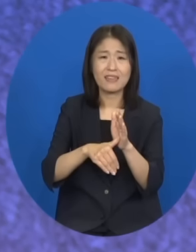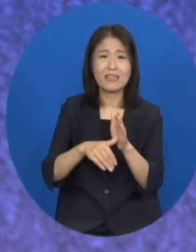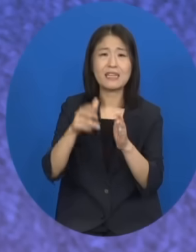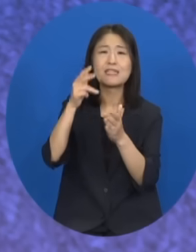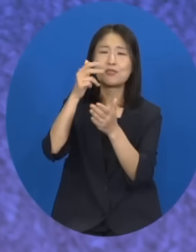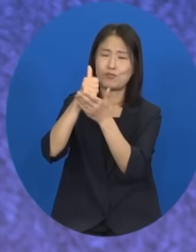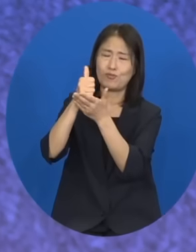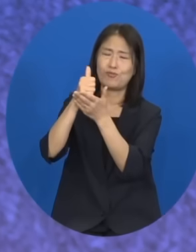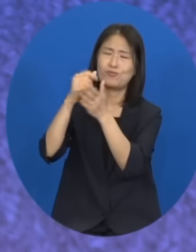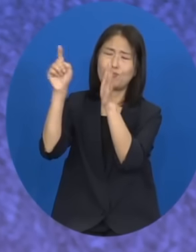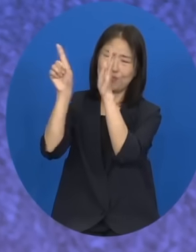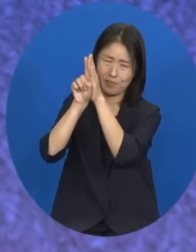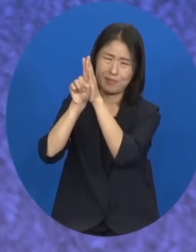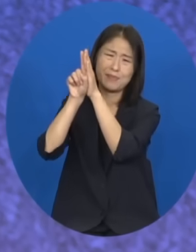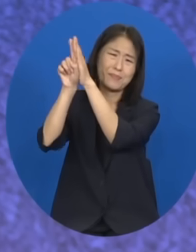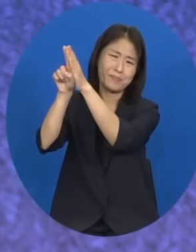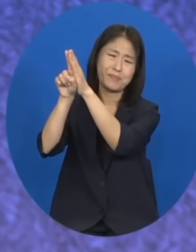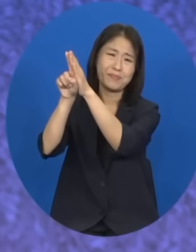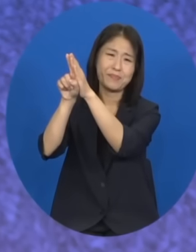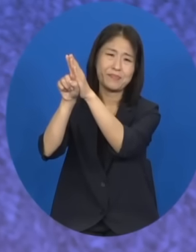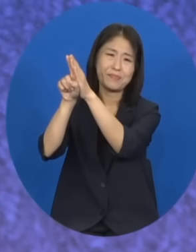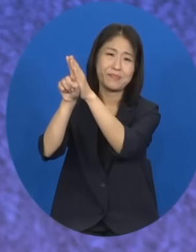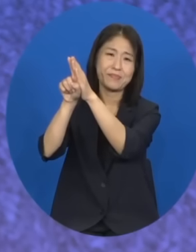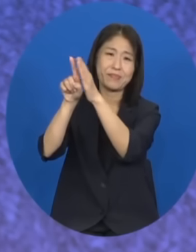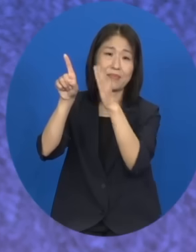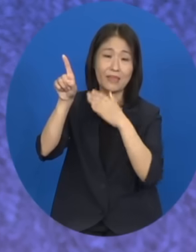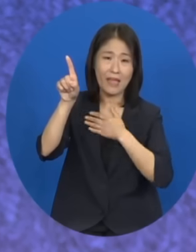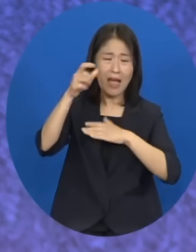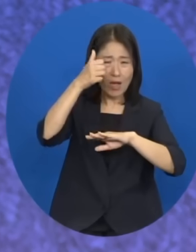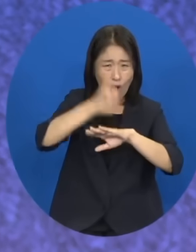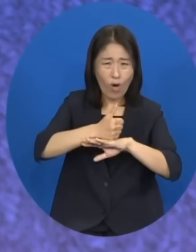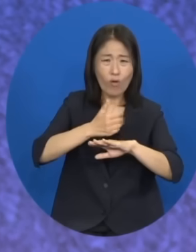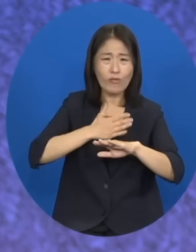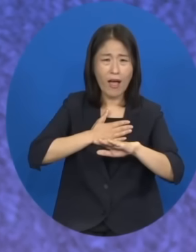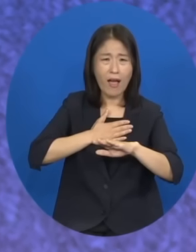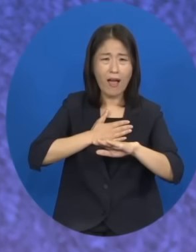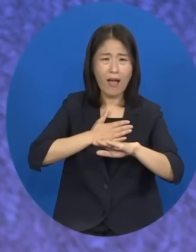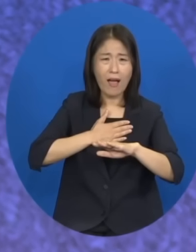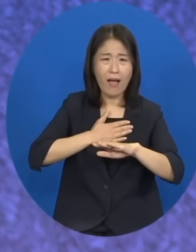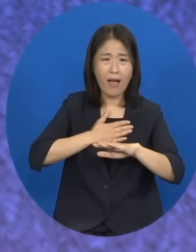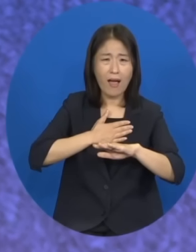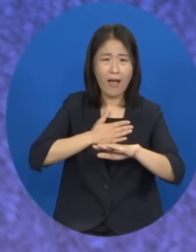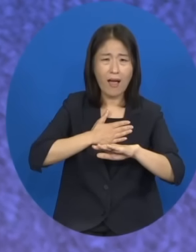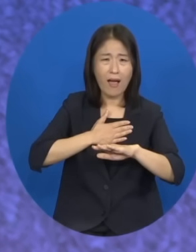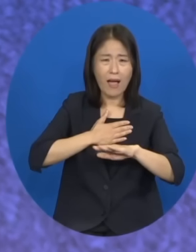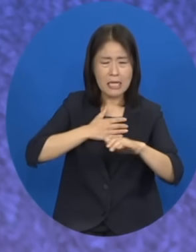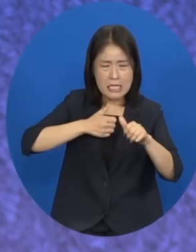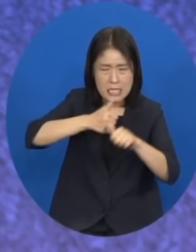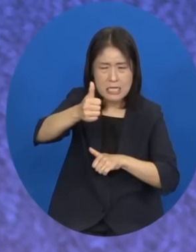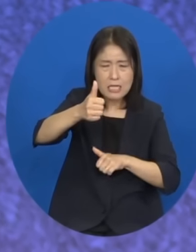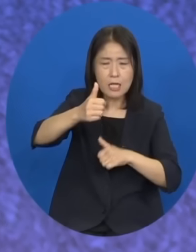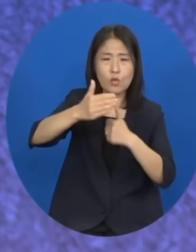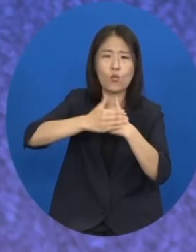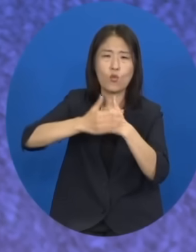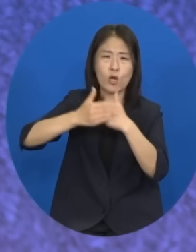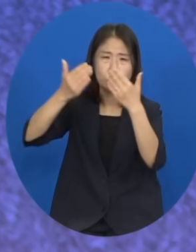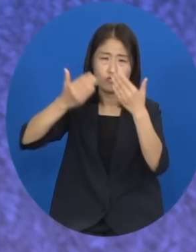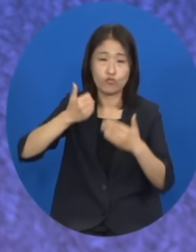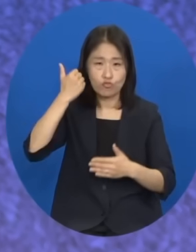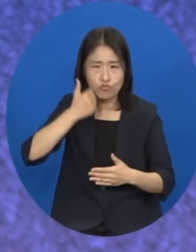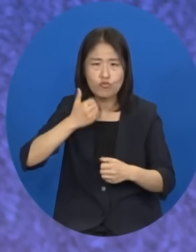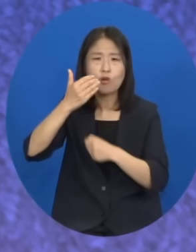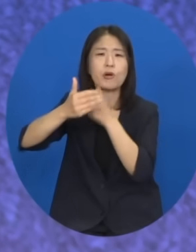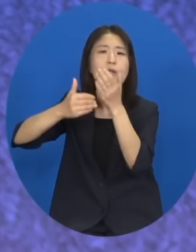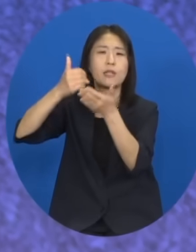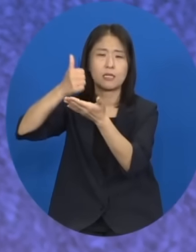주님을 믿은 거예요. 나를 결국은 실패해서 이기게 하실 분은 주님이시고 나는